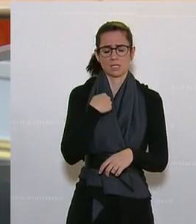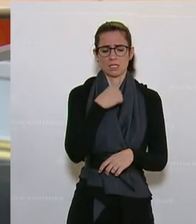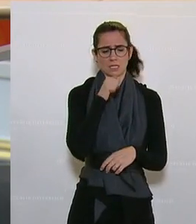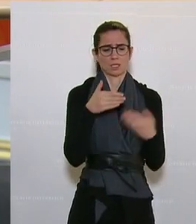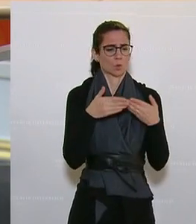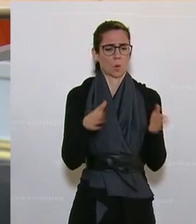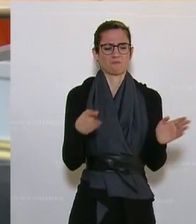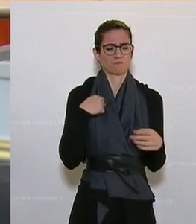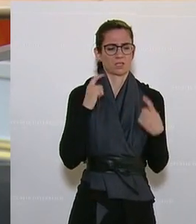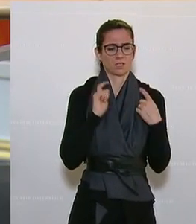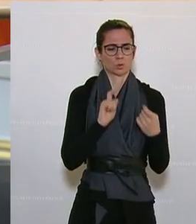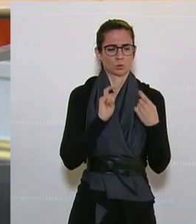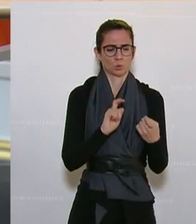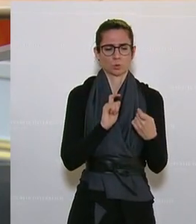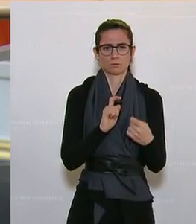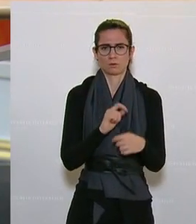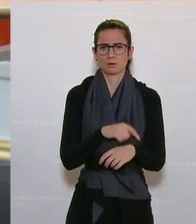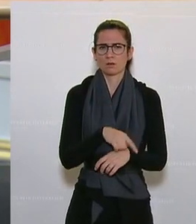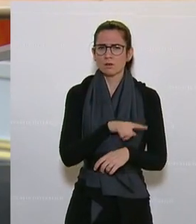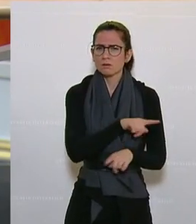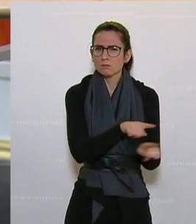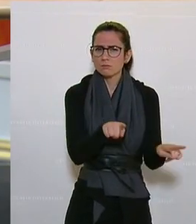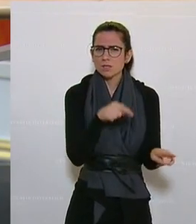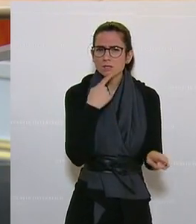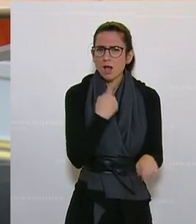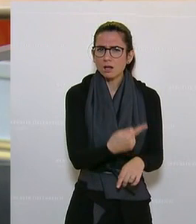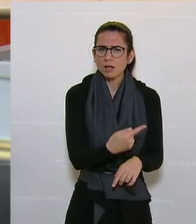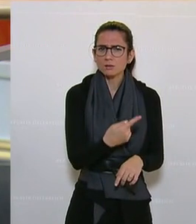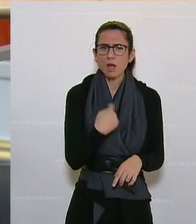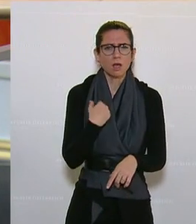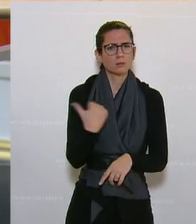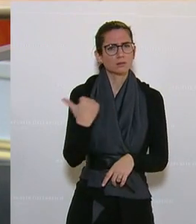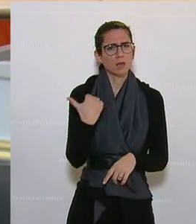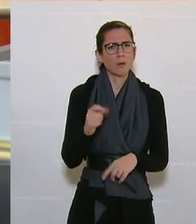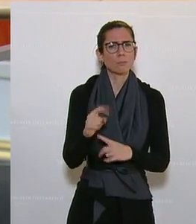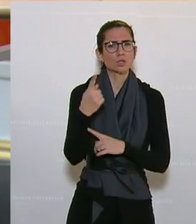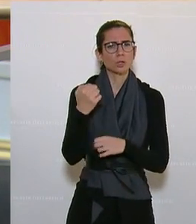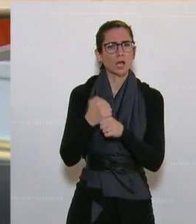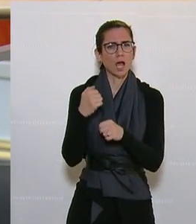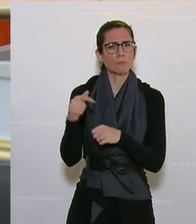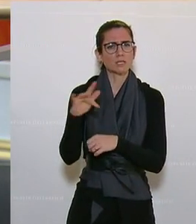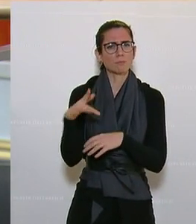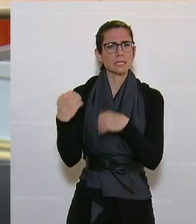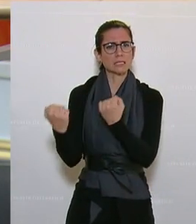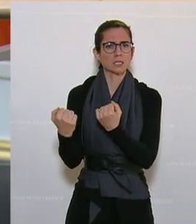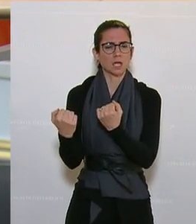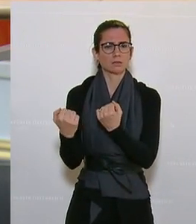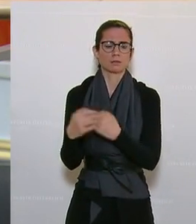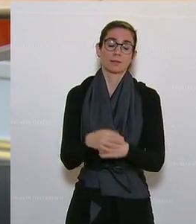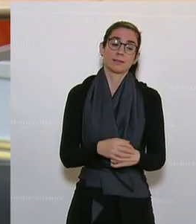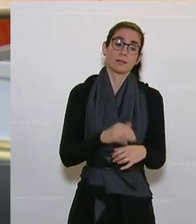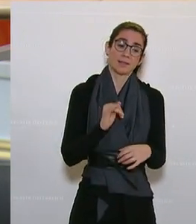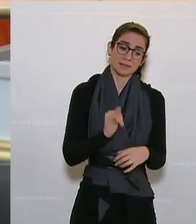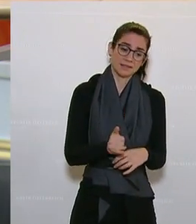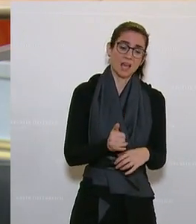nicht zu diesem, dass das Argument gebracht wird, da gibt es eher besondere Arbeitsplatzsicherheit. Ja, das mag in der Wahrscheinlichkeit